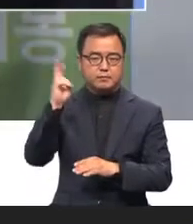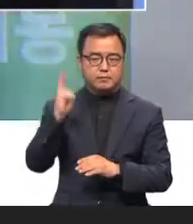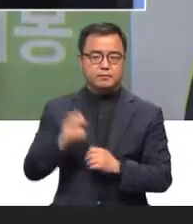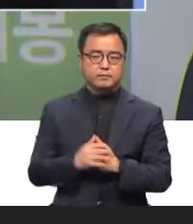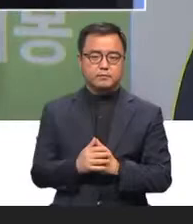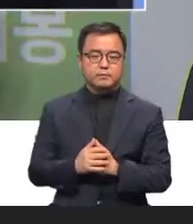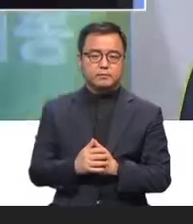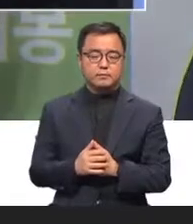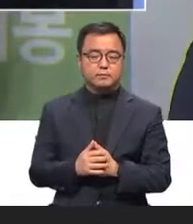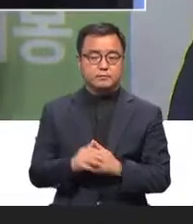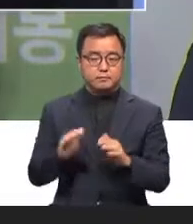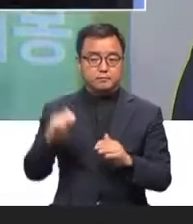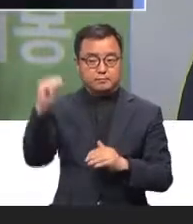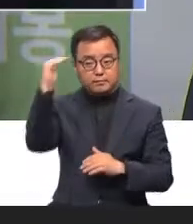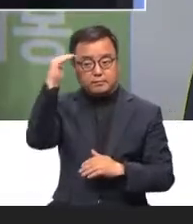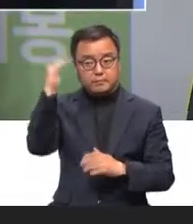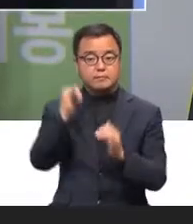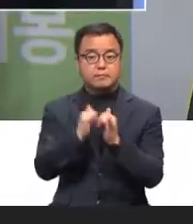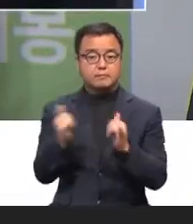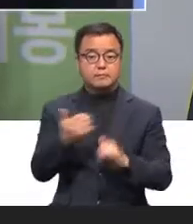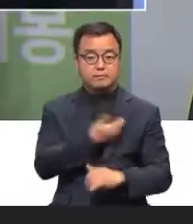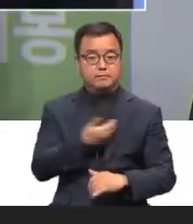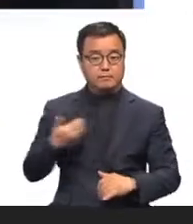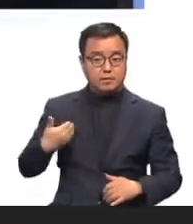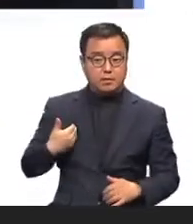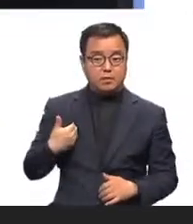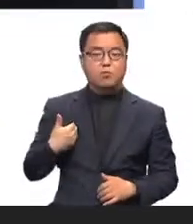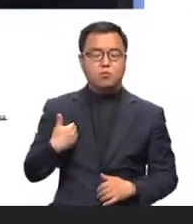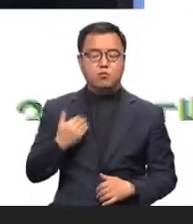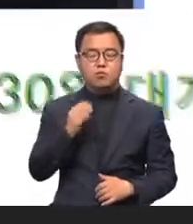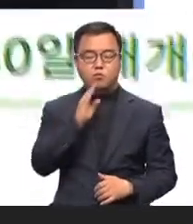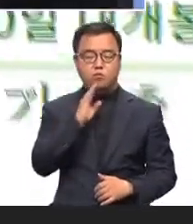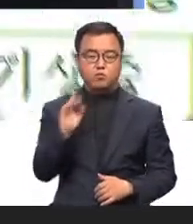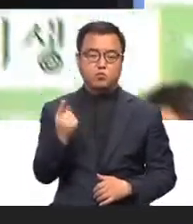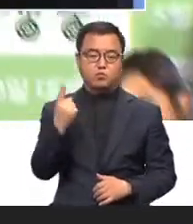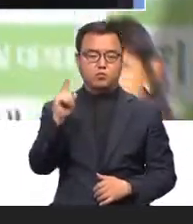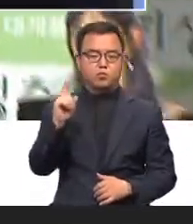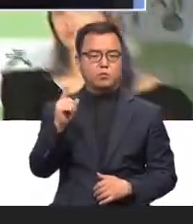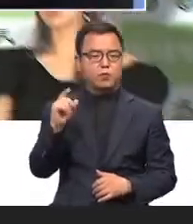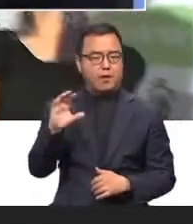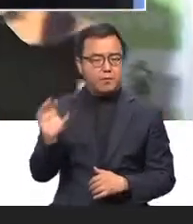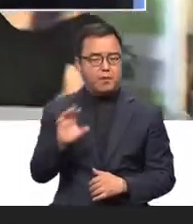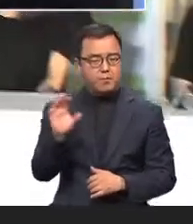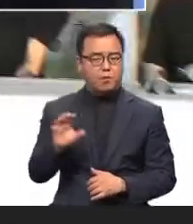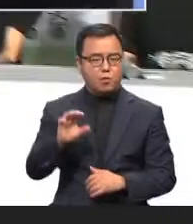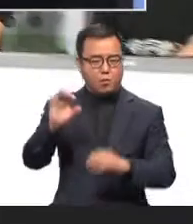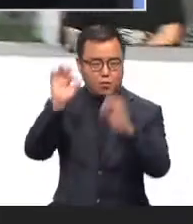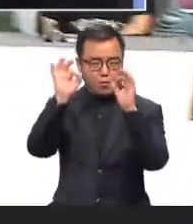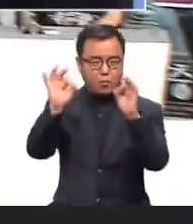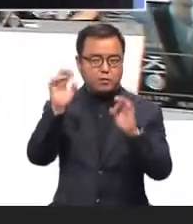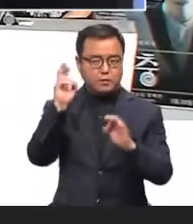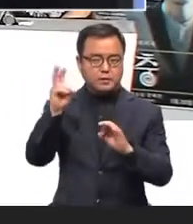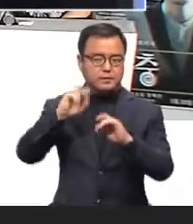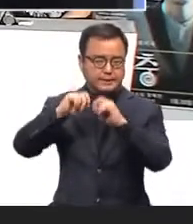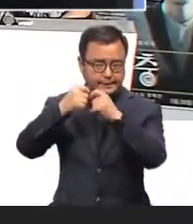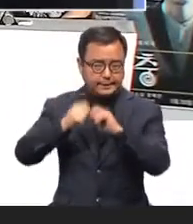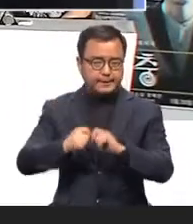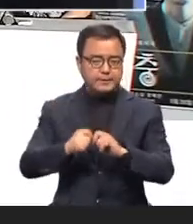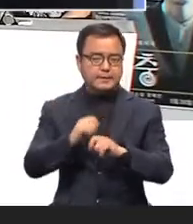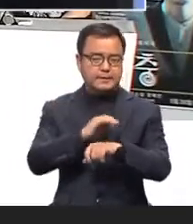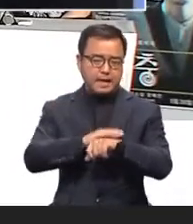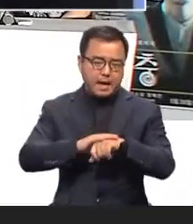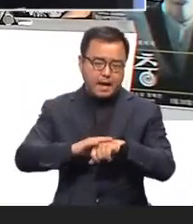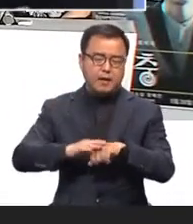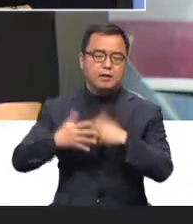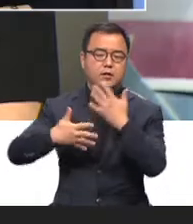있고요. 예. 일단 관객들의 만족도가 높기 때문에 또 N차 관람이 많이 예상이 됩니다. 네, 디테일이 풍부한